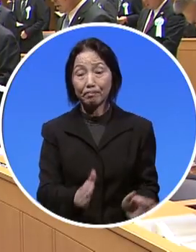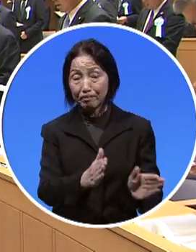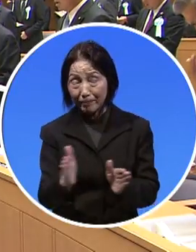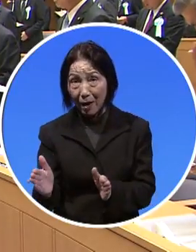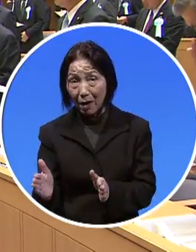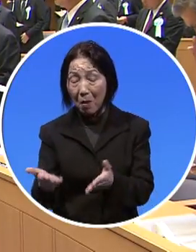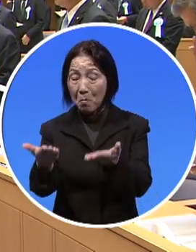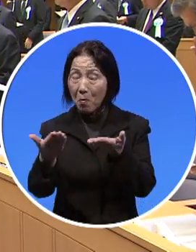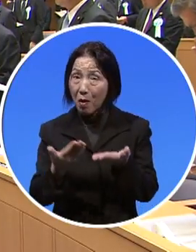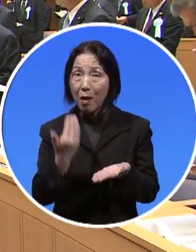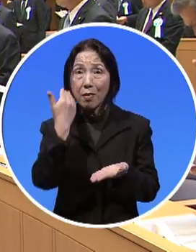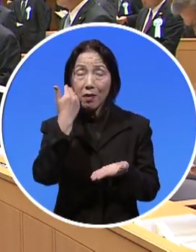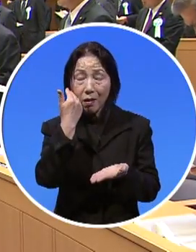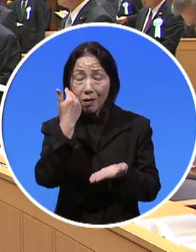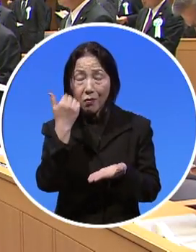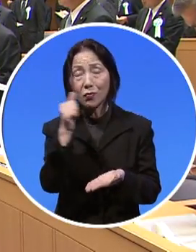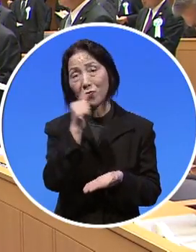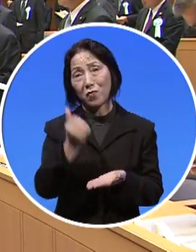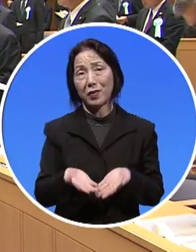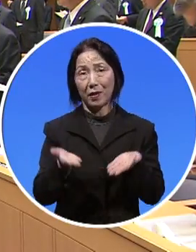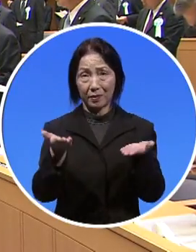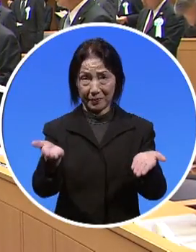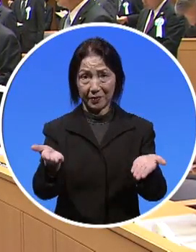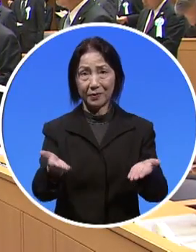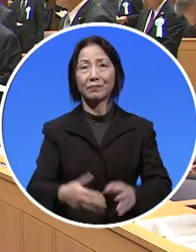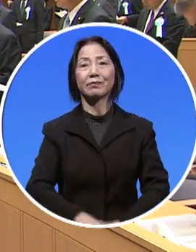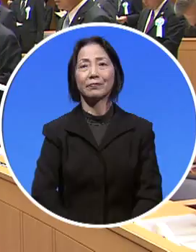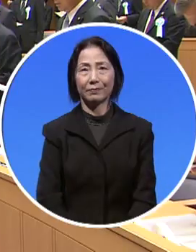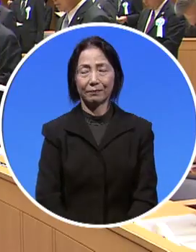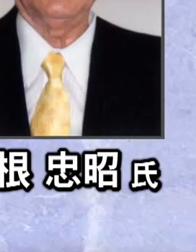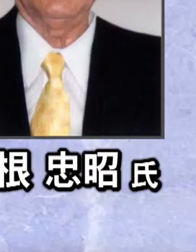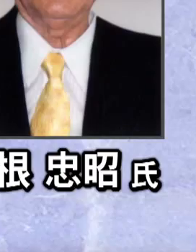それでは受賞者の皆さんをご紹介します